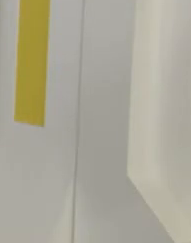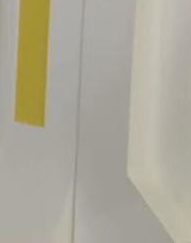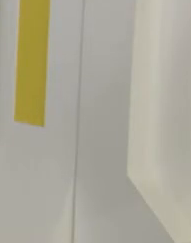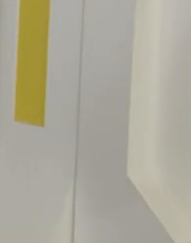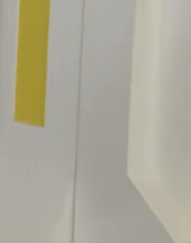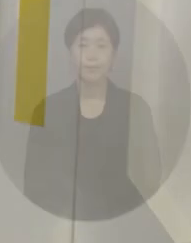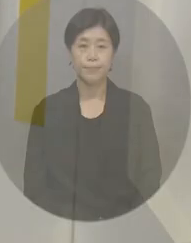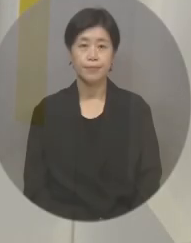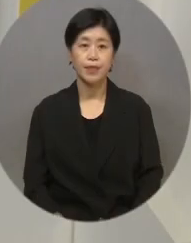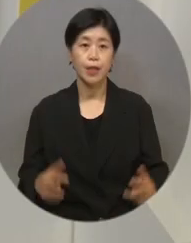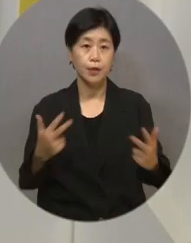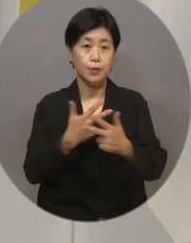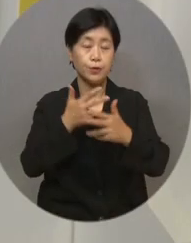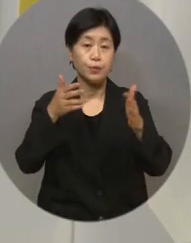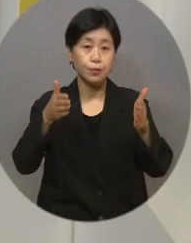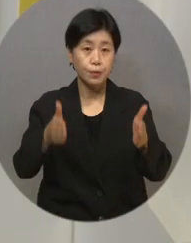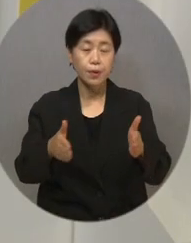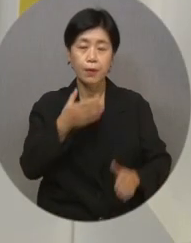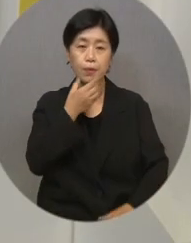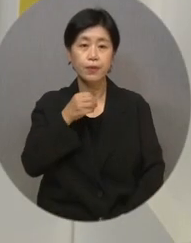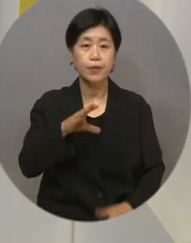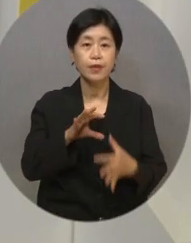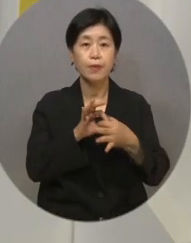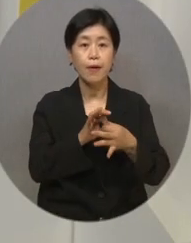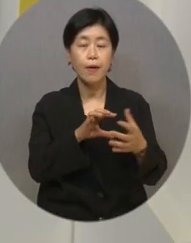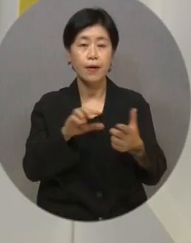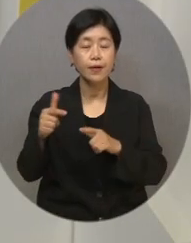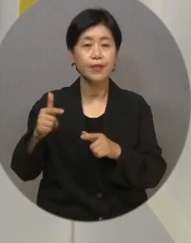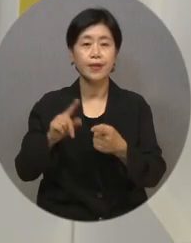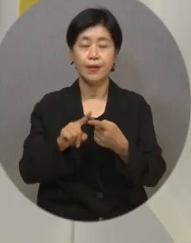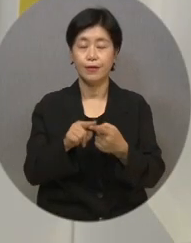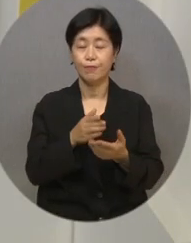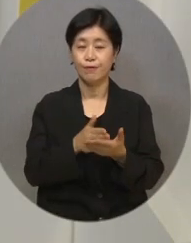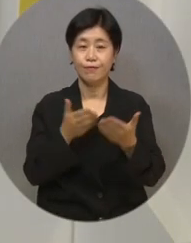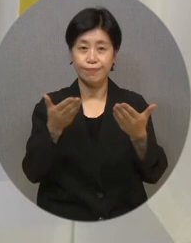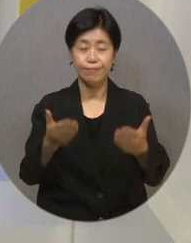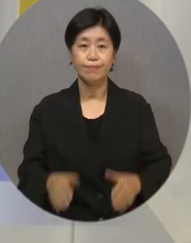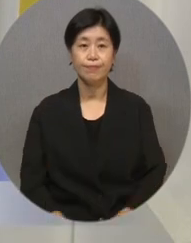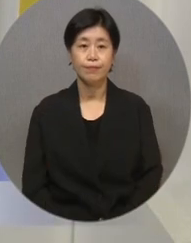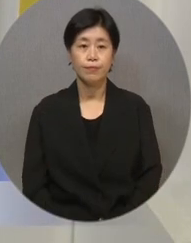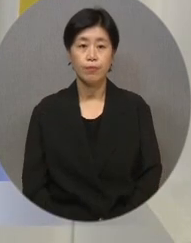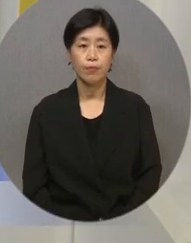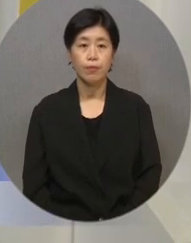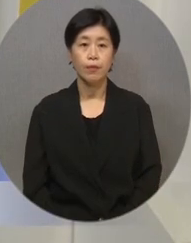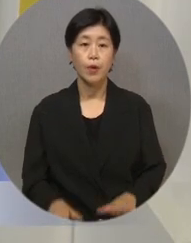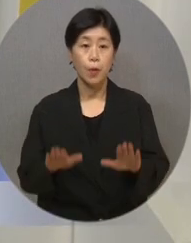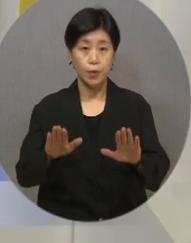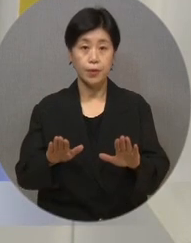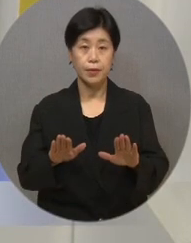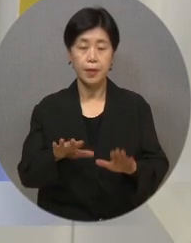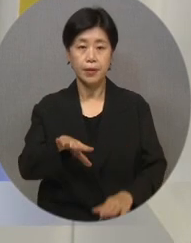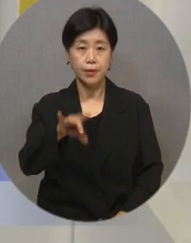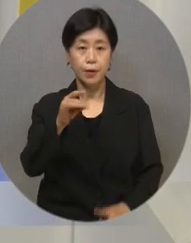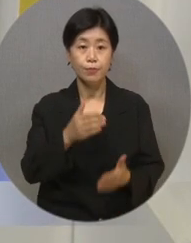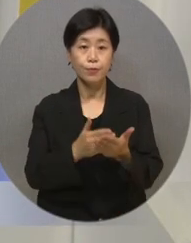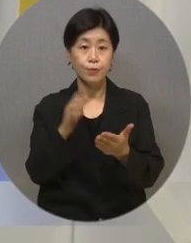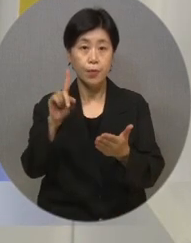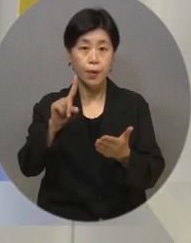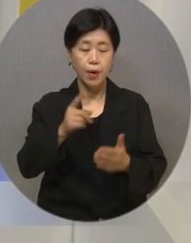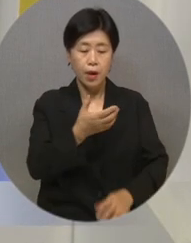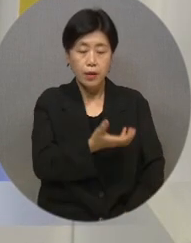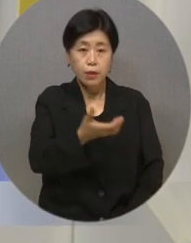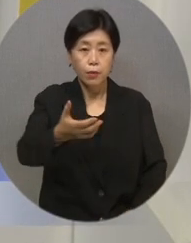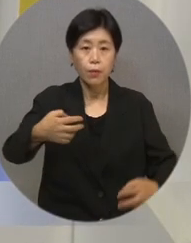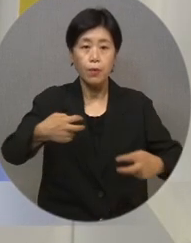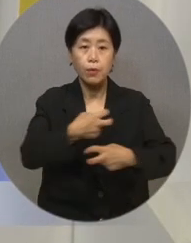한 주간에 복직의 소식을 장애인 신문과 함께 만나봅니다 오늘 1면에서는 이동 교통